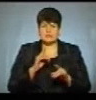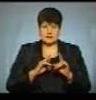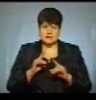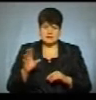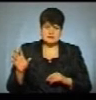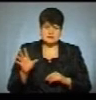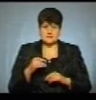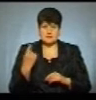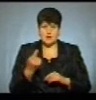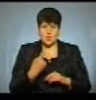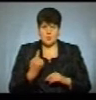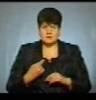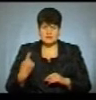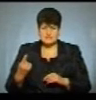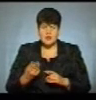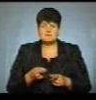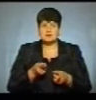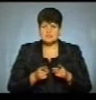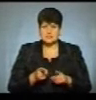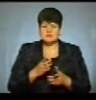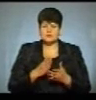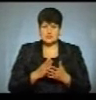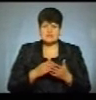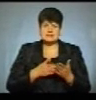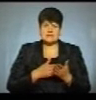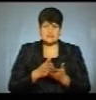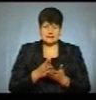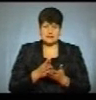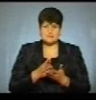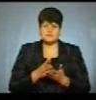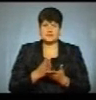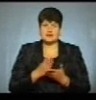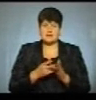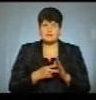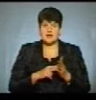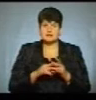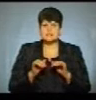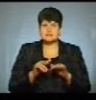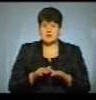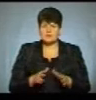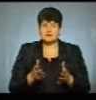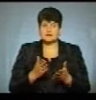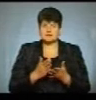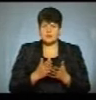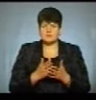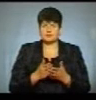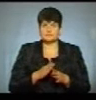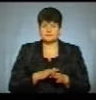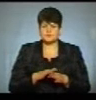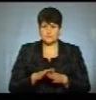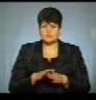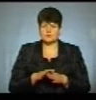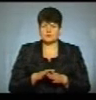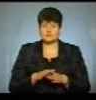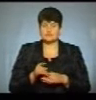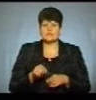всіма областями. Дійсно, є стратегія, є плани заходів, які маємо ми дотримуватися, виконувати.